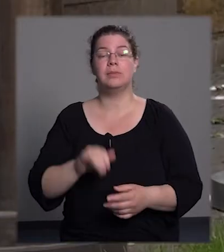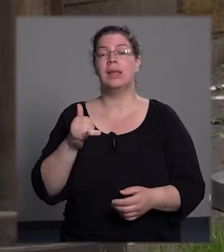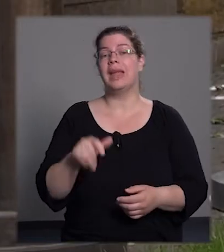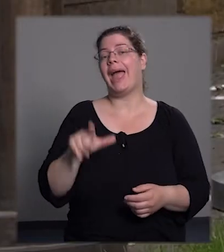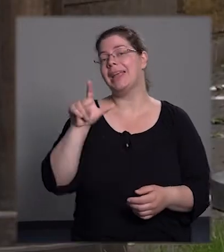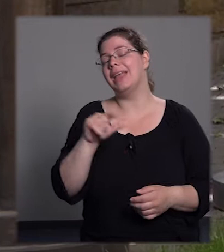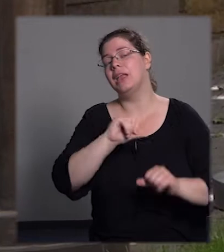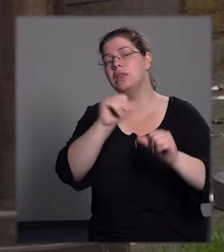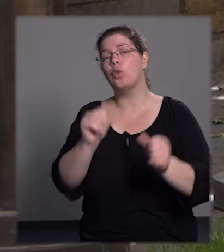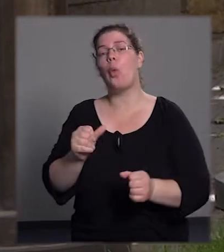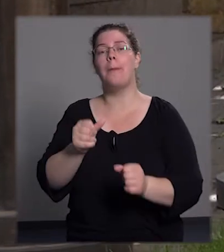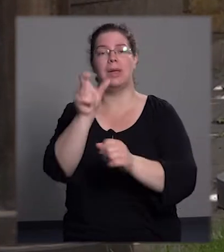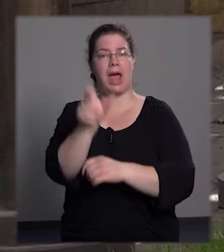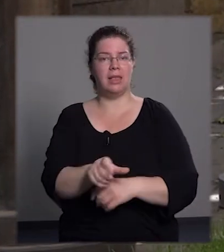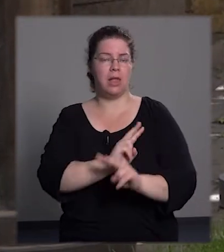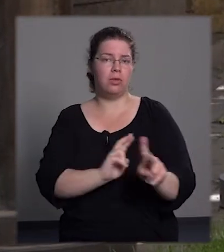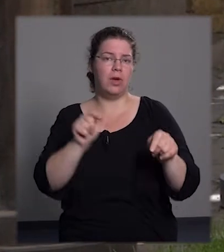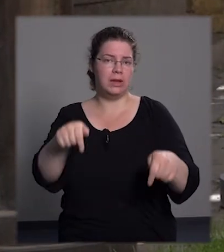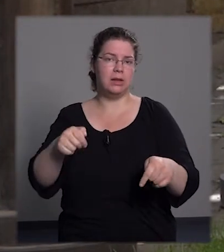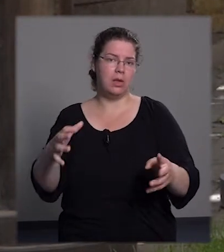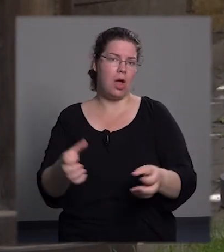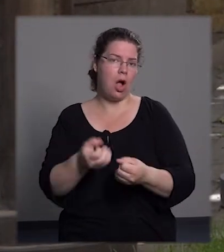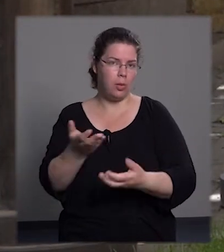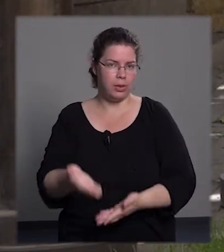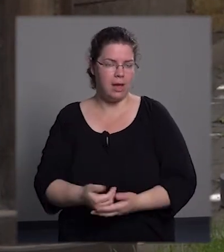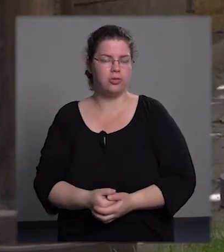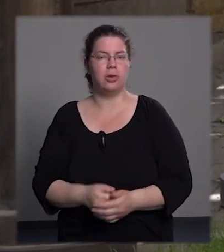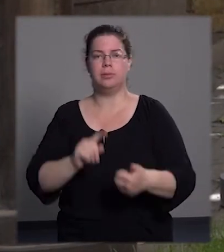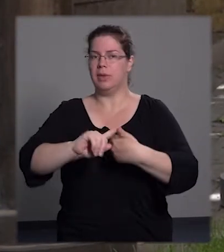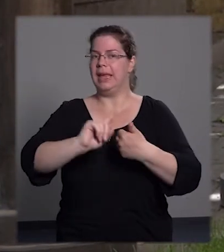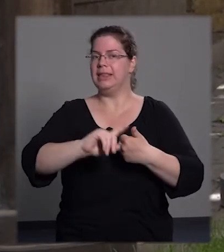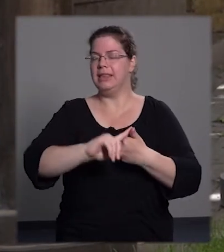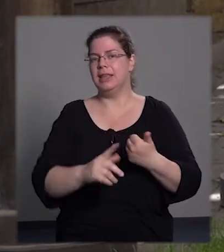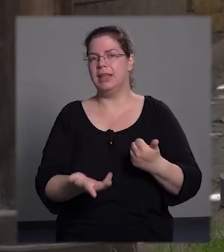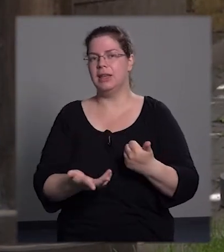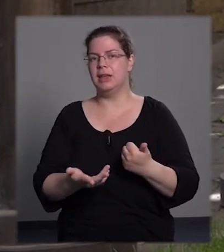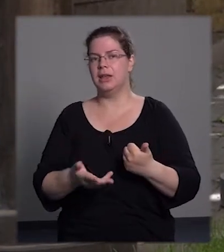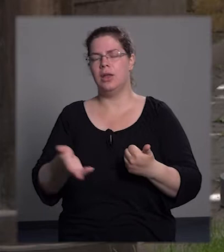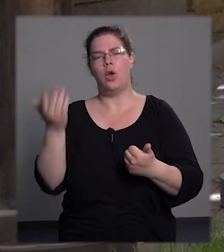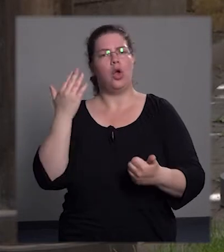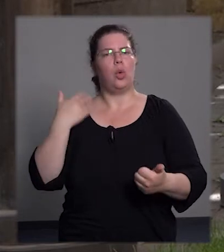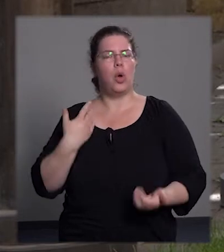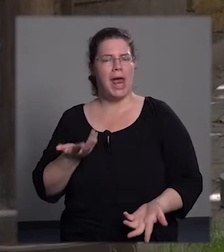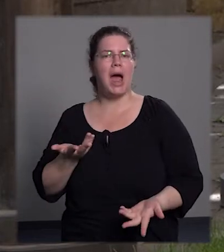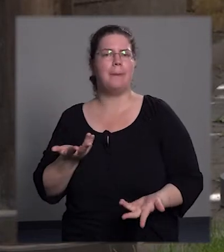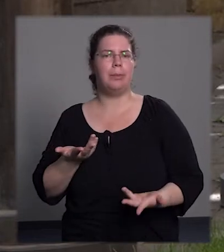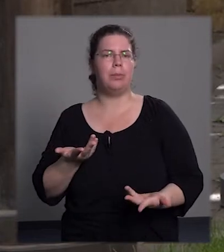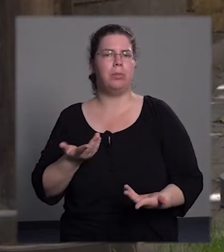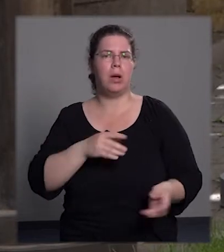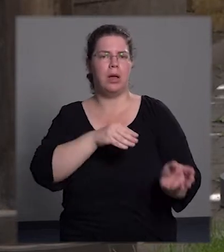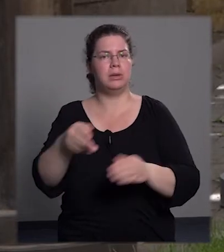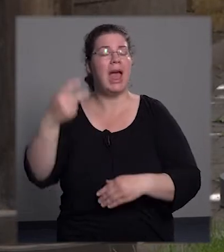szobrásznak az alkotásai vannak itt a kertben. Az egyik az korábban került ide